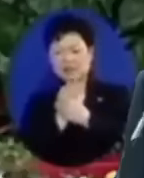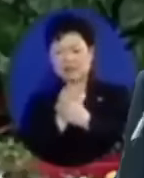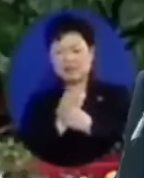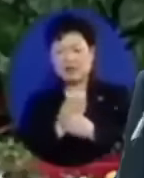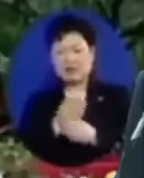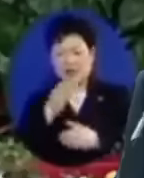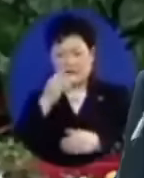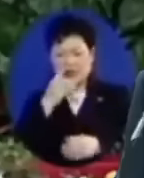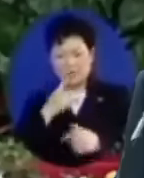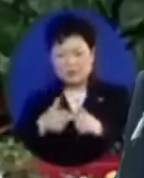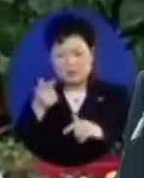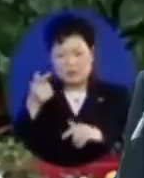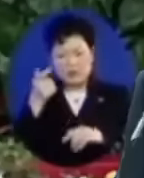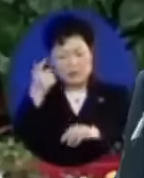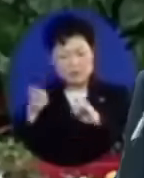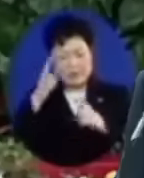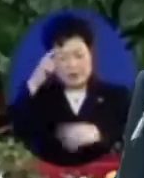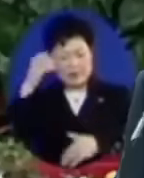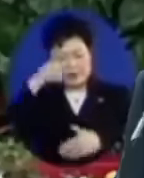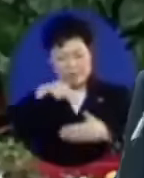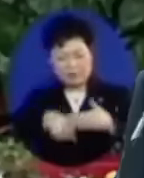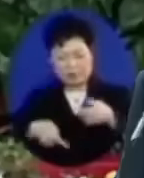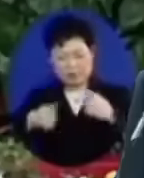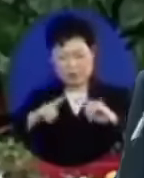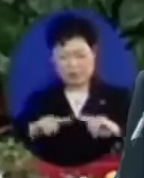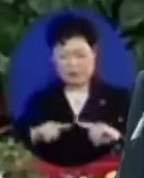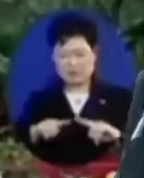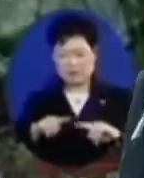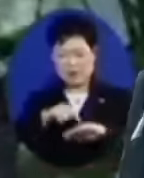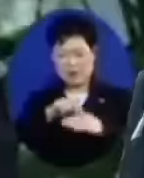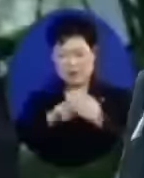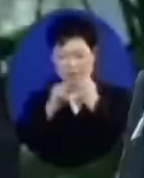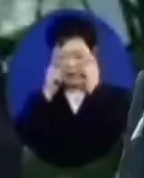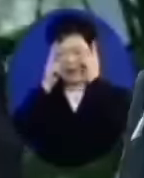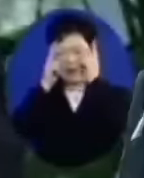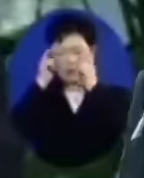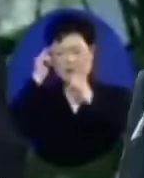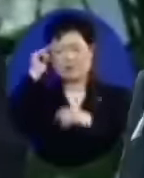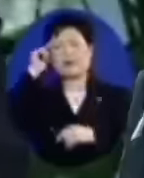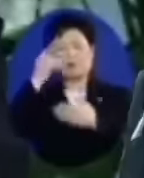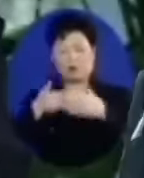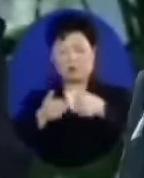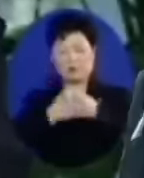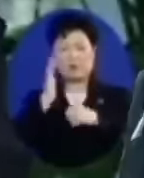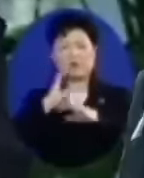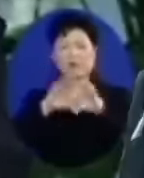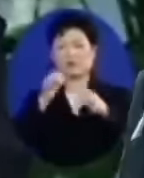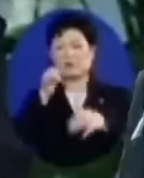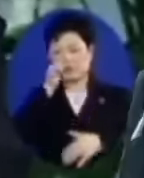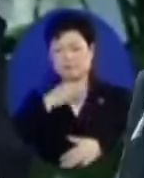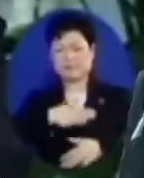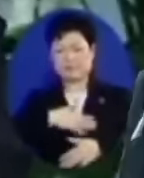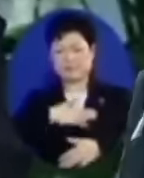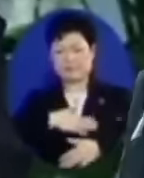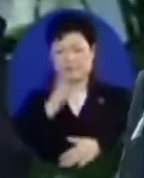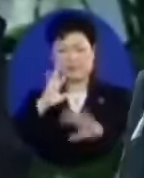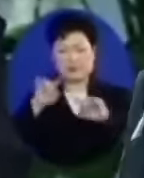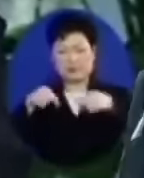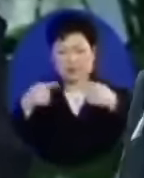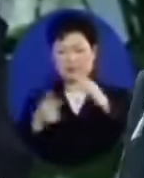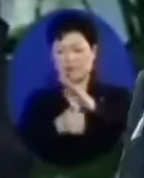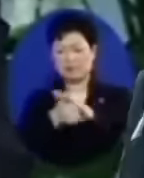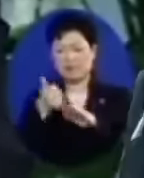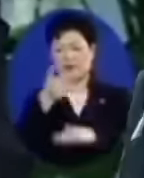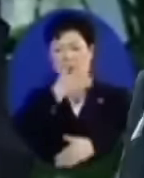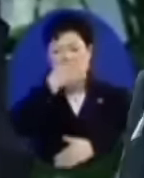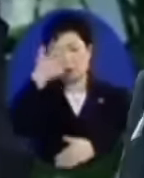영이 마음속에 들어와서 우리 마음속에 깨우침을 주기 때문에 우리가 천국이 있는 것을 알고 천국에 들어갈 희망과 꿈을